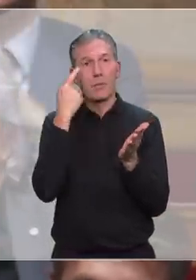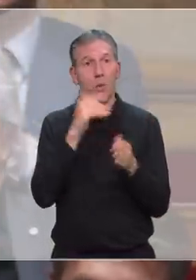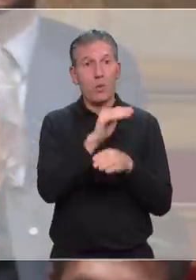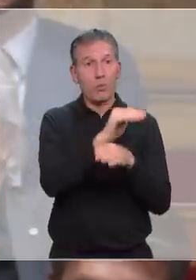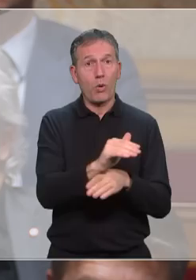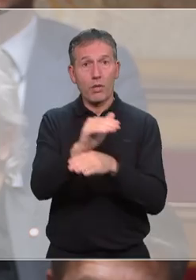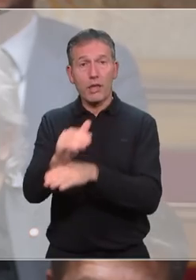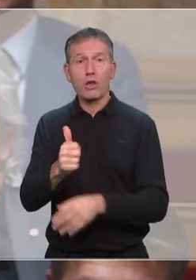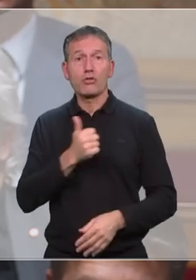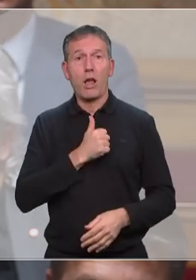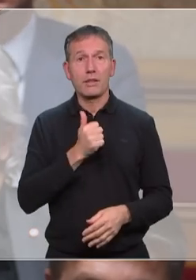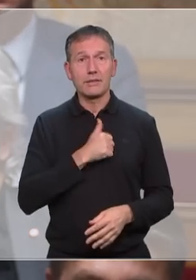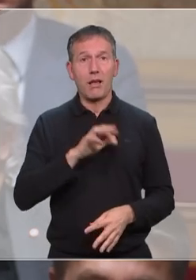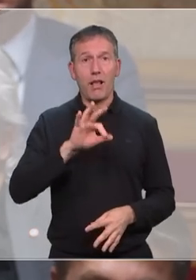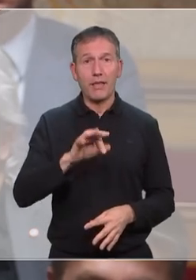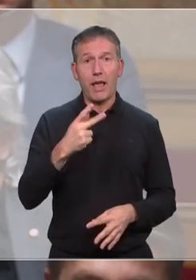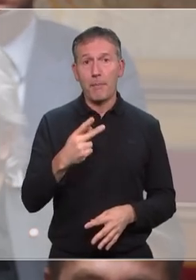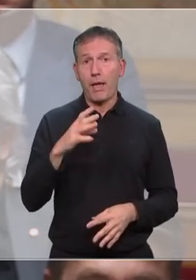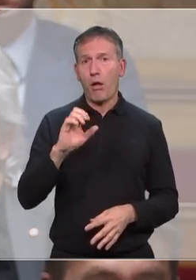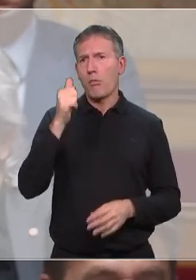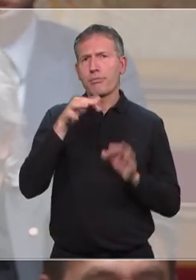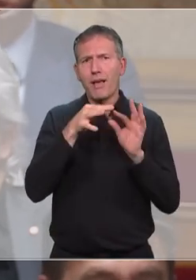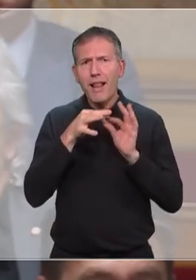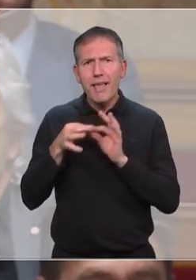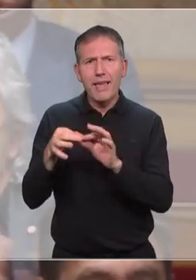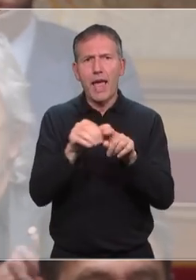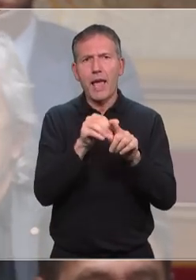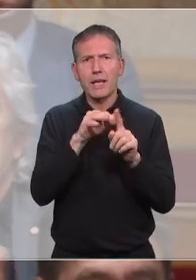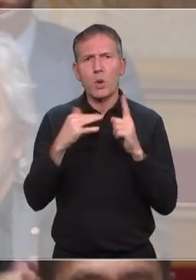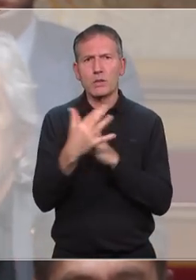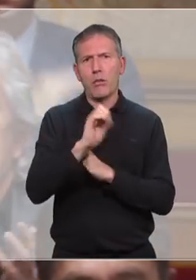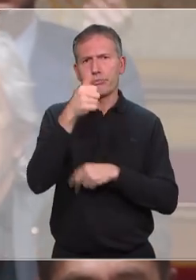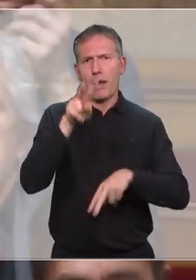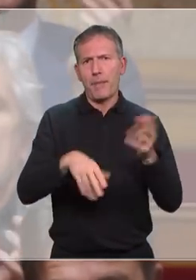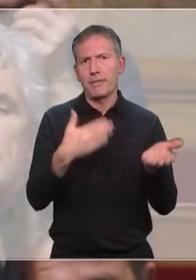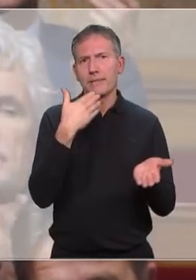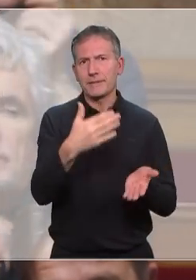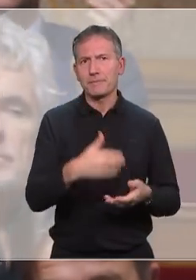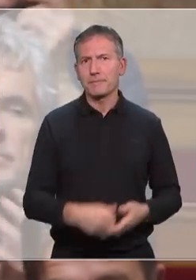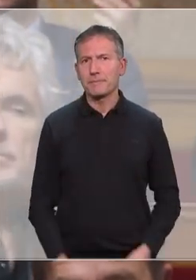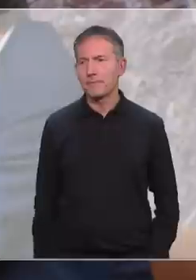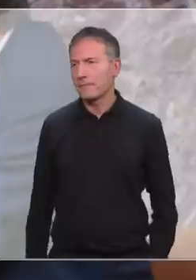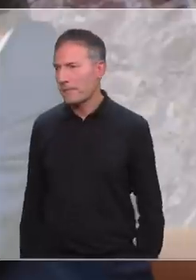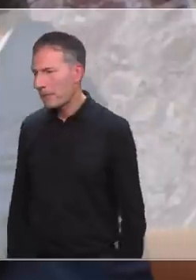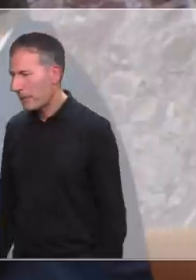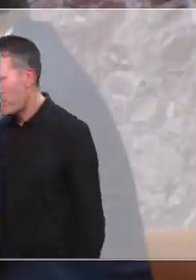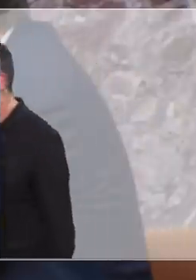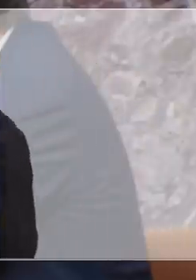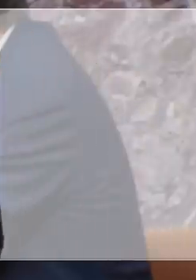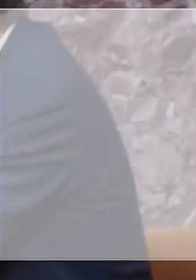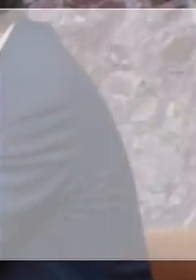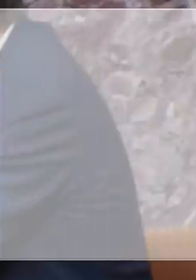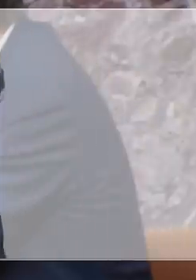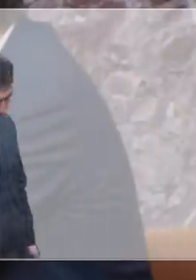nos artisans et TPE, maillons forts du lien social, notamment en zone rurale. Merci beaucoup. La parole